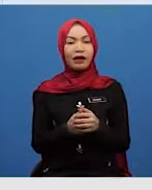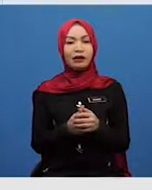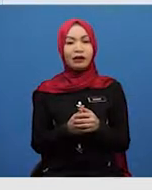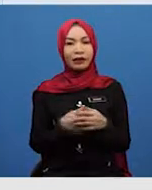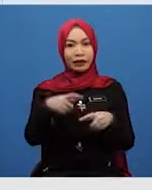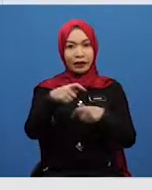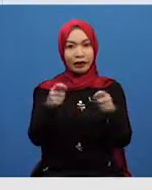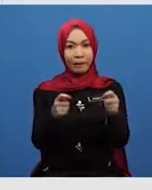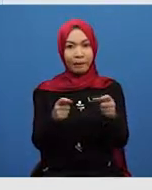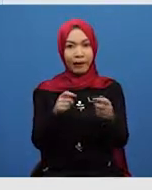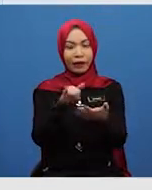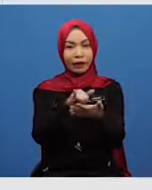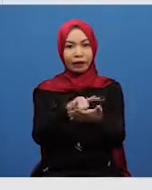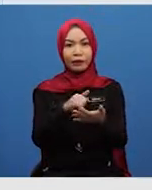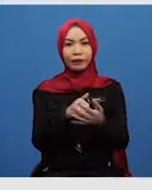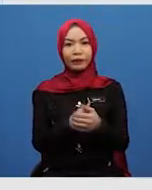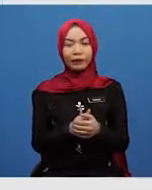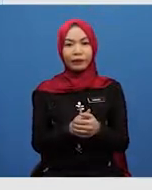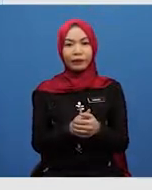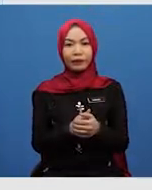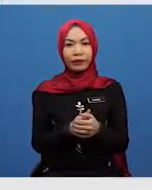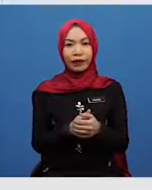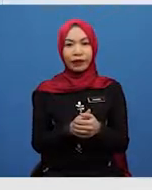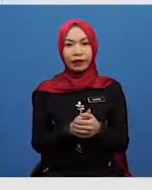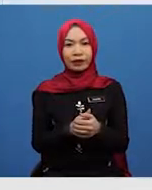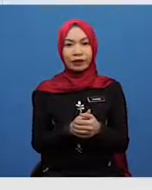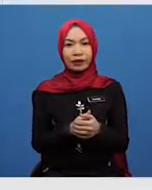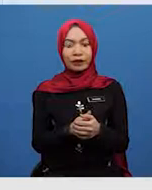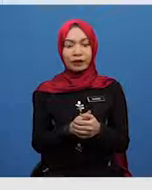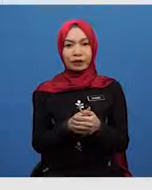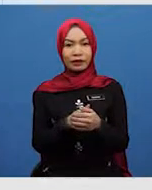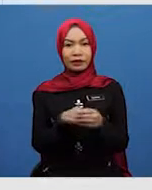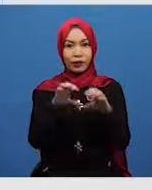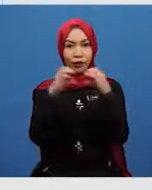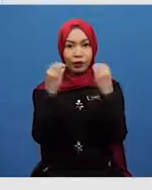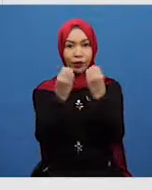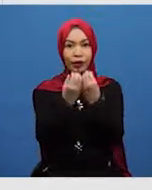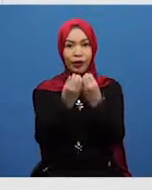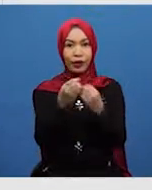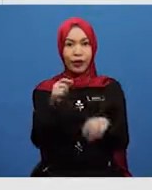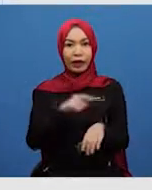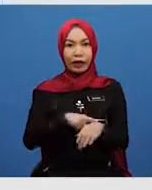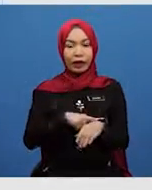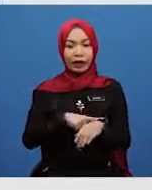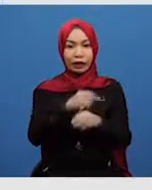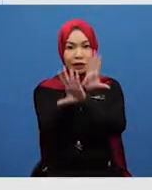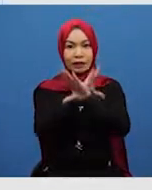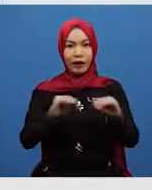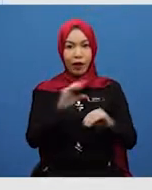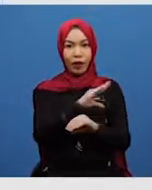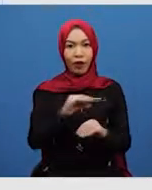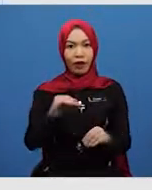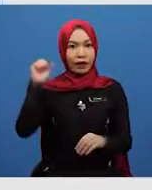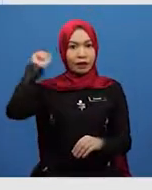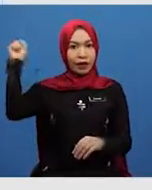kedua-dua negeri tersebut Hai setiap suku kalau Mitra Wadan sawah mempunyai ke kerumah